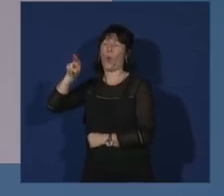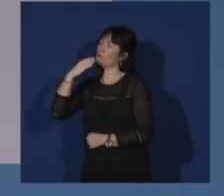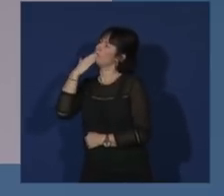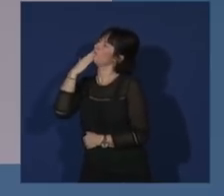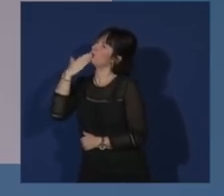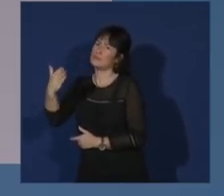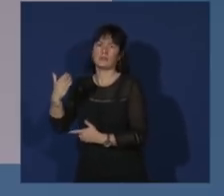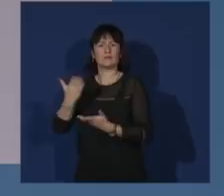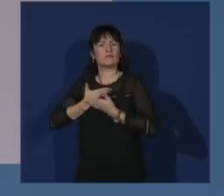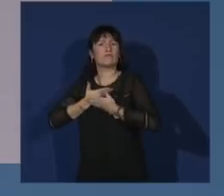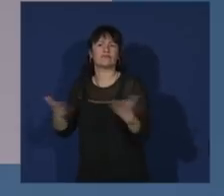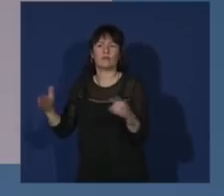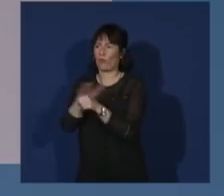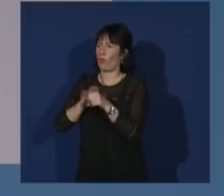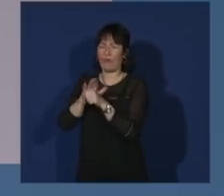totalement désintéressé.